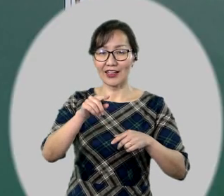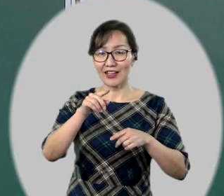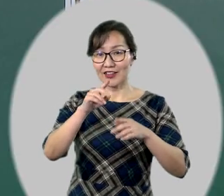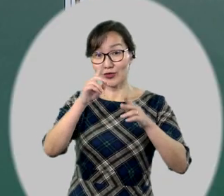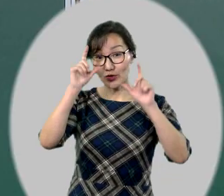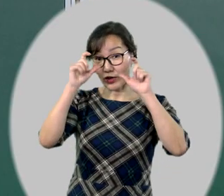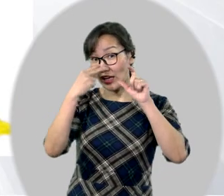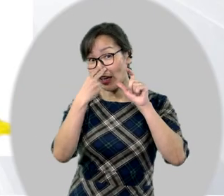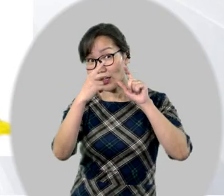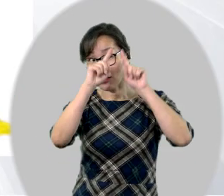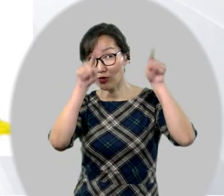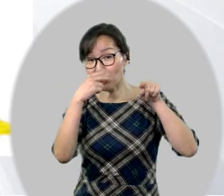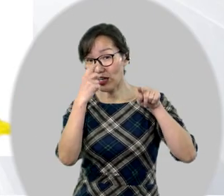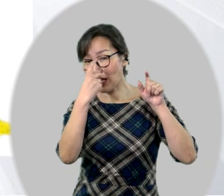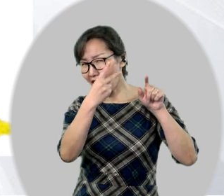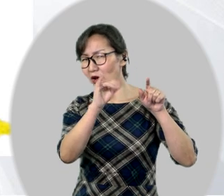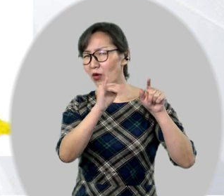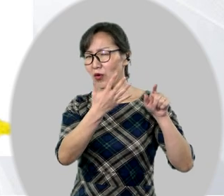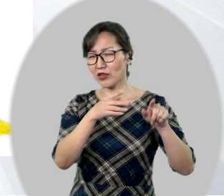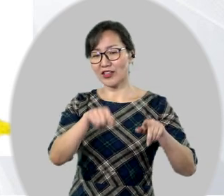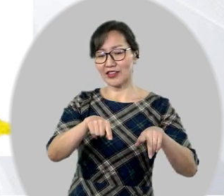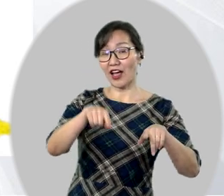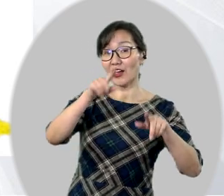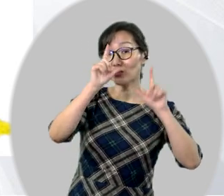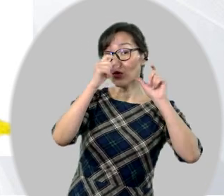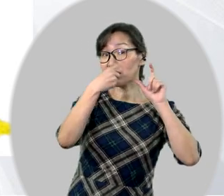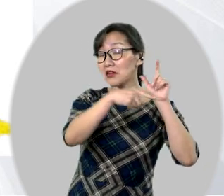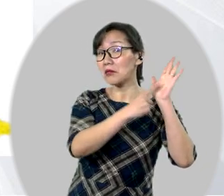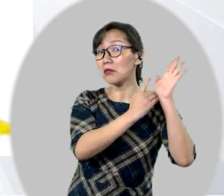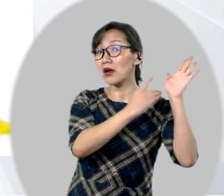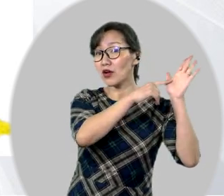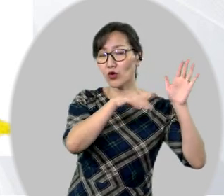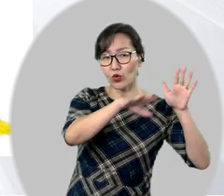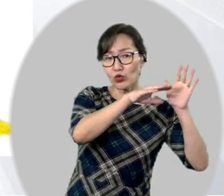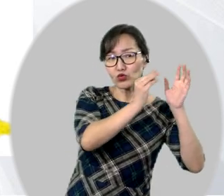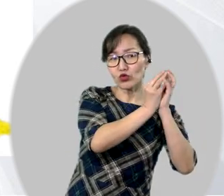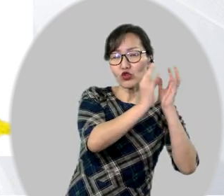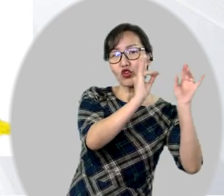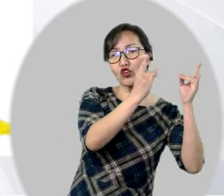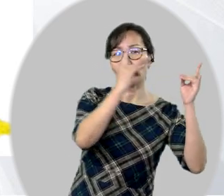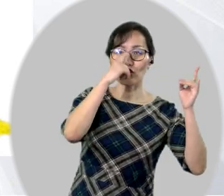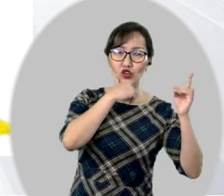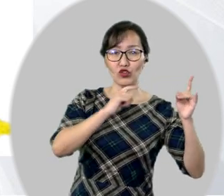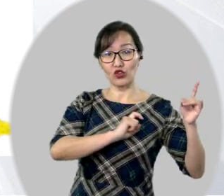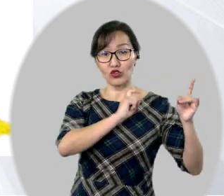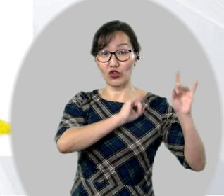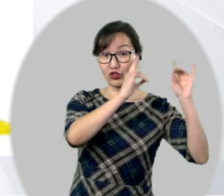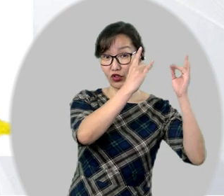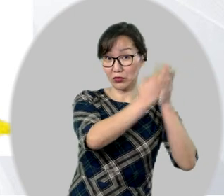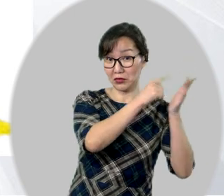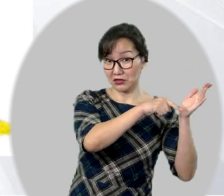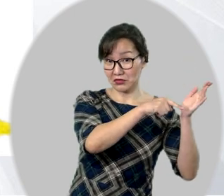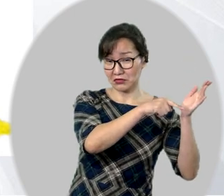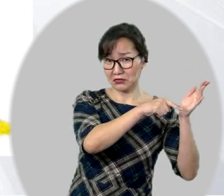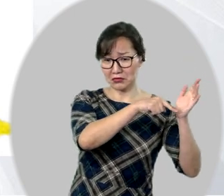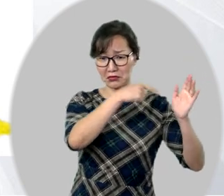ажүхлэйтөүллэй. Энэ хасыү үүүүүүүүүүүүүүүүүүүүүүүүүүүүүүүүүүүүүүн! Эйн хүүүүүүүүүүүүүүүүүүүүүүүүүүүүүүүүн.